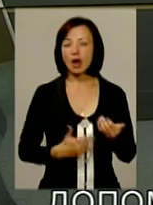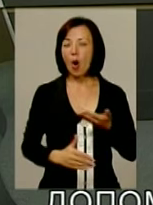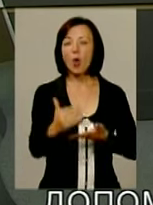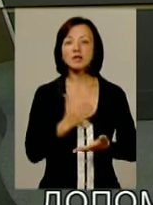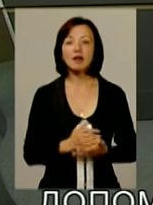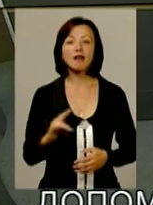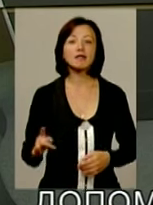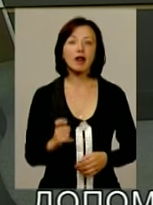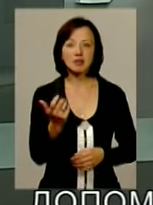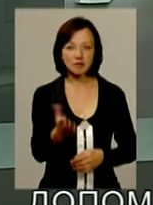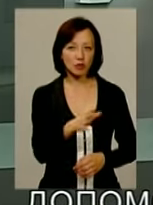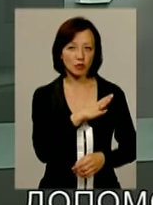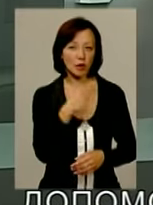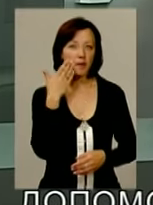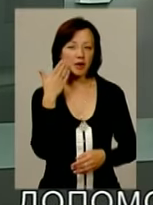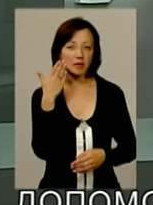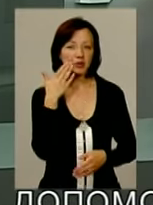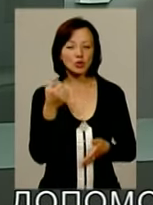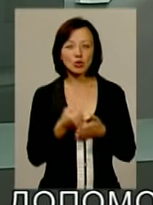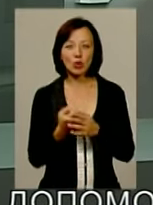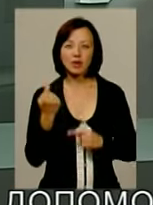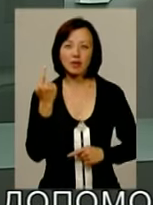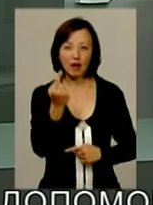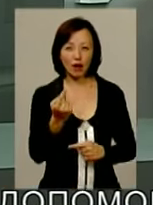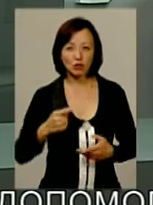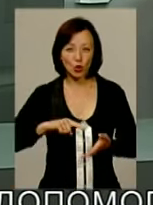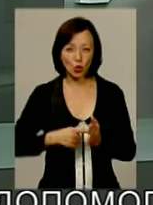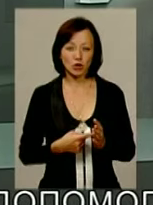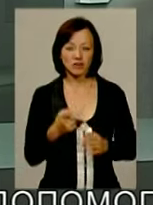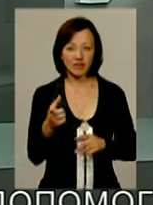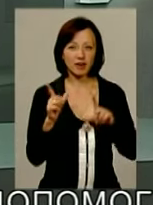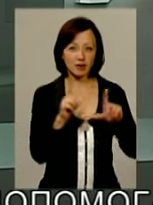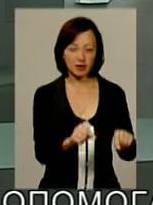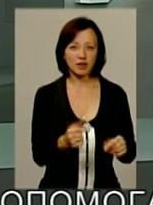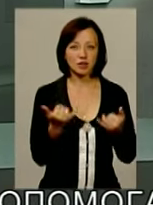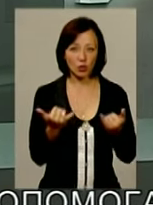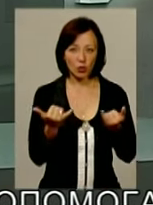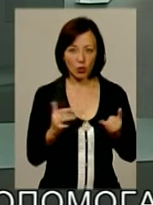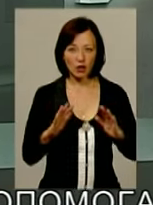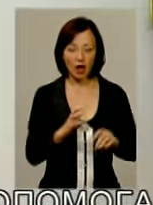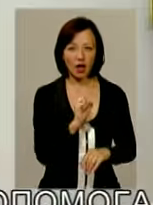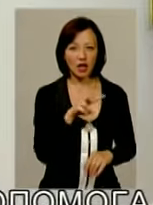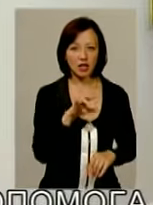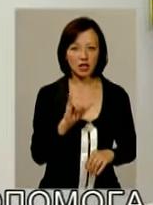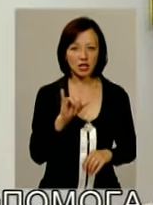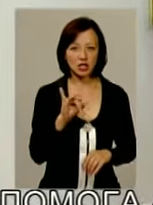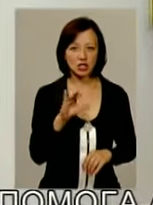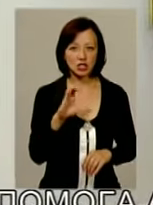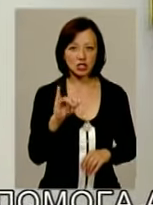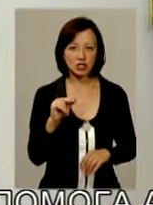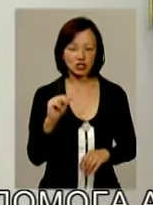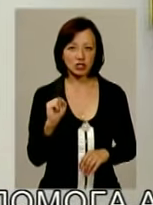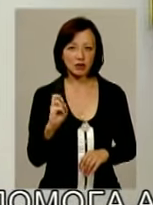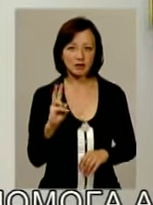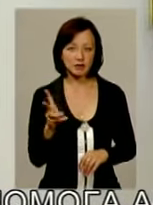ви були, ви можете приблизно сказати, до якої найдальшої точки ви доїжджали? Де цього це? Разу Лисичанськ, Артемівськ – це та лінія,